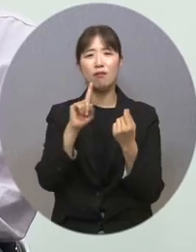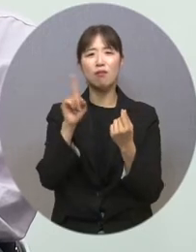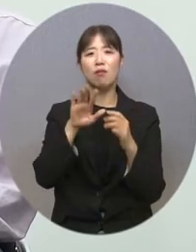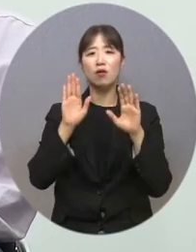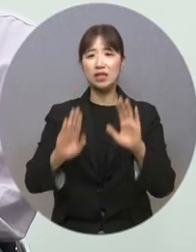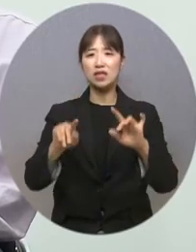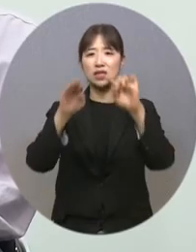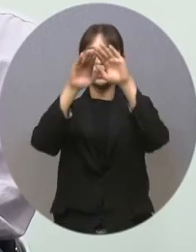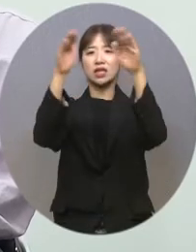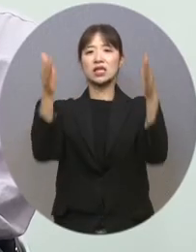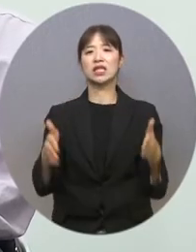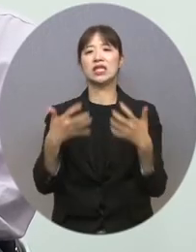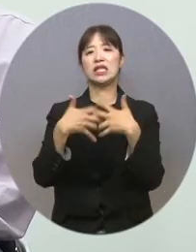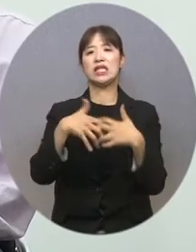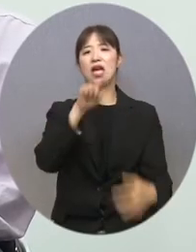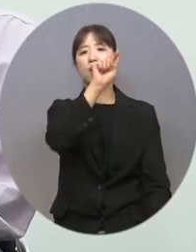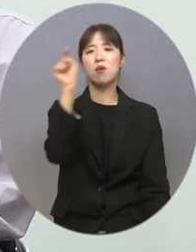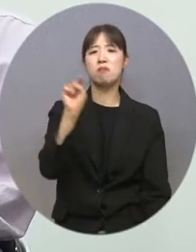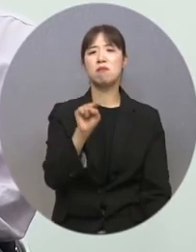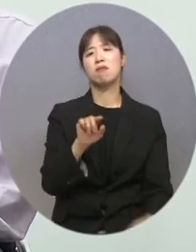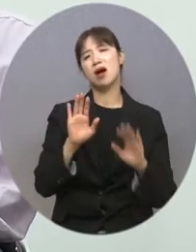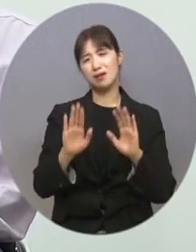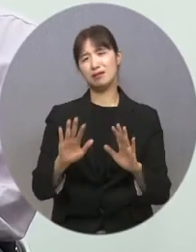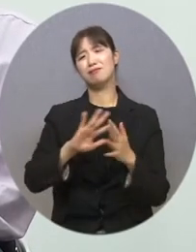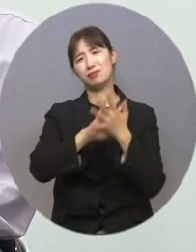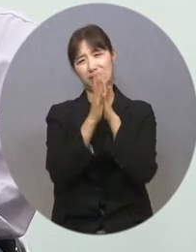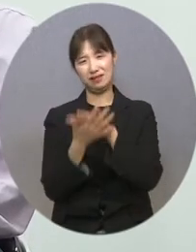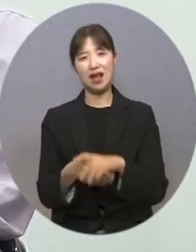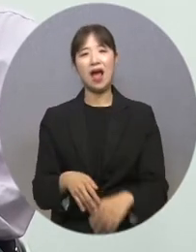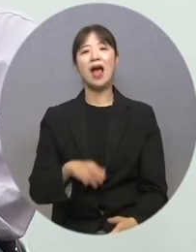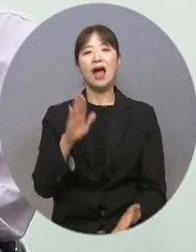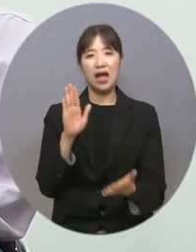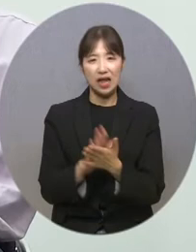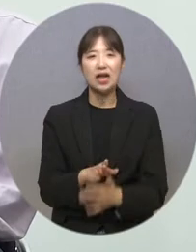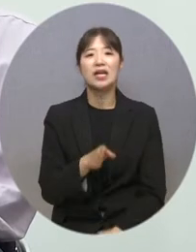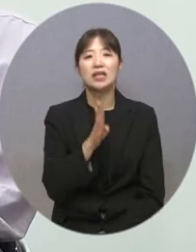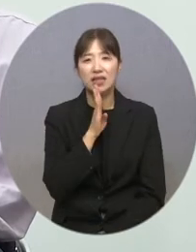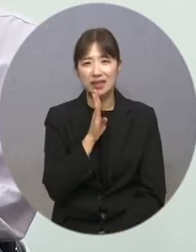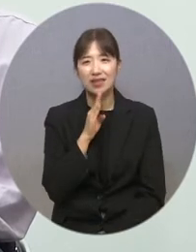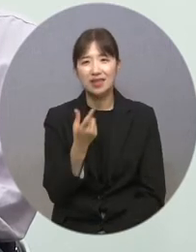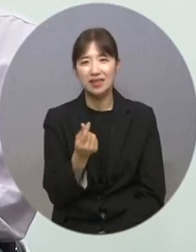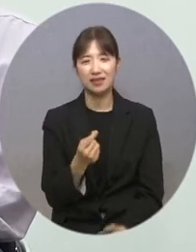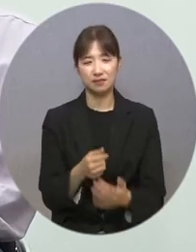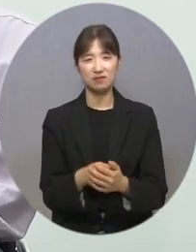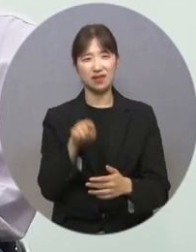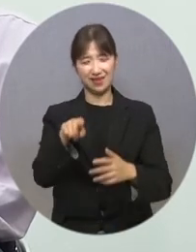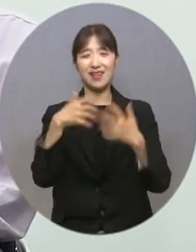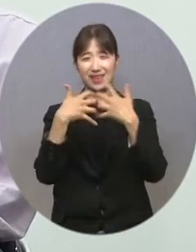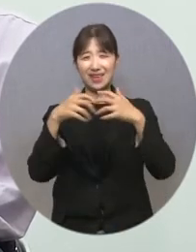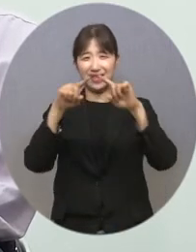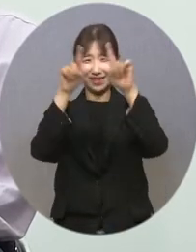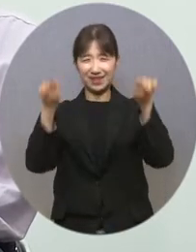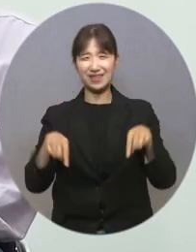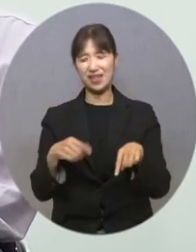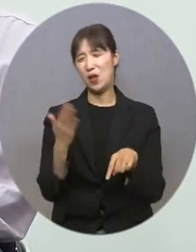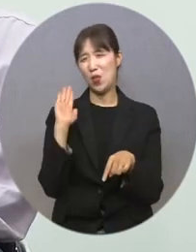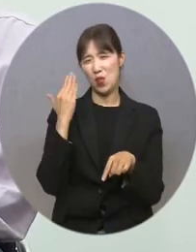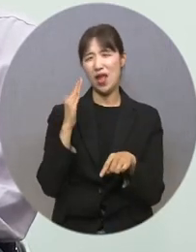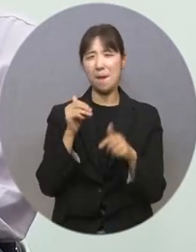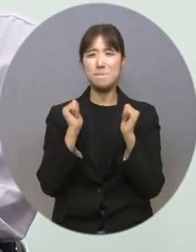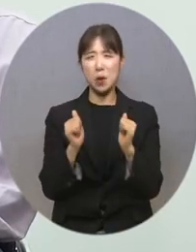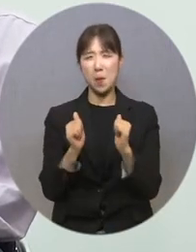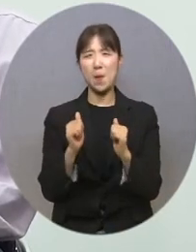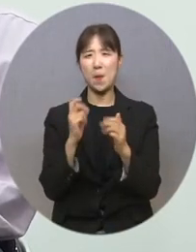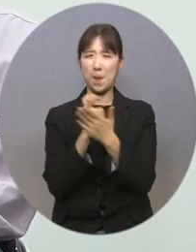키오스크 q 로 이루어져 있거든 인데 키오스크 드디어 나왔습니다 길 4 지금 q 도 먹어 명의 3 그 네요 계정이 되었다거나